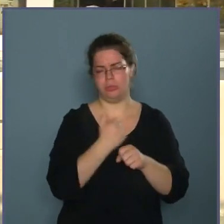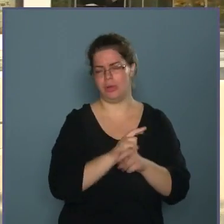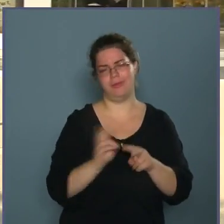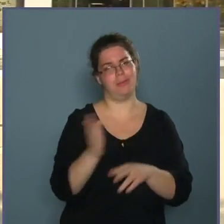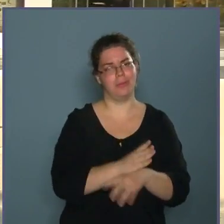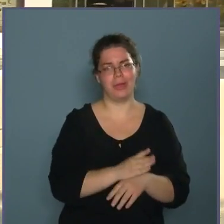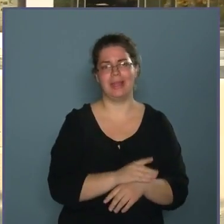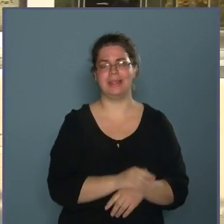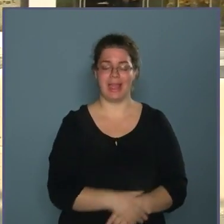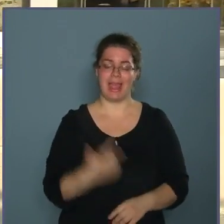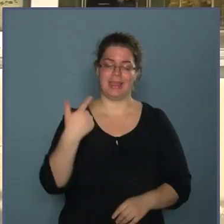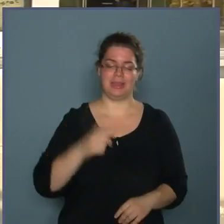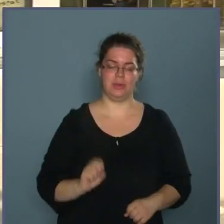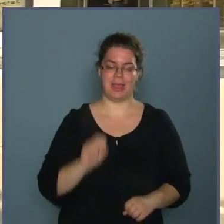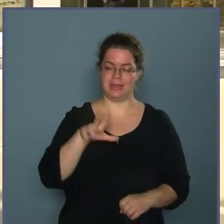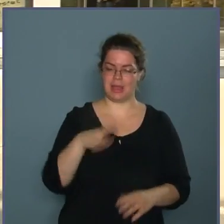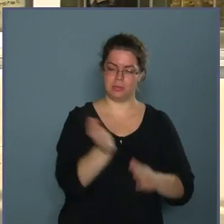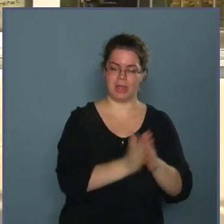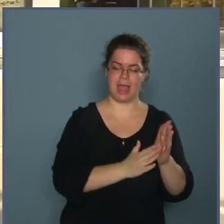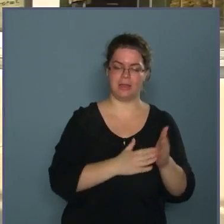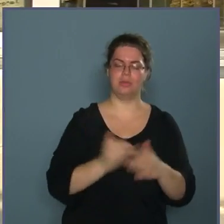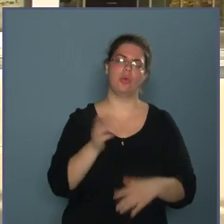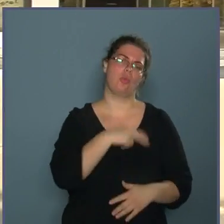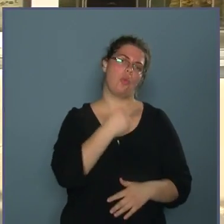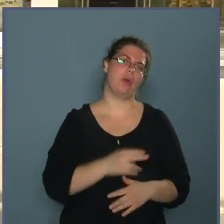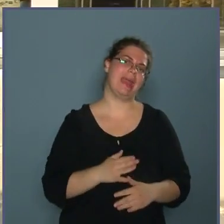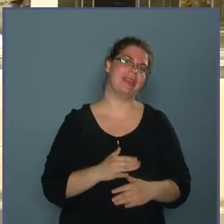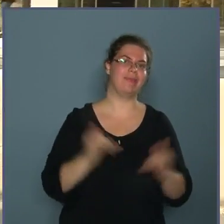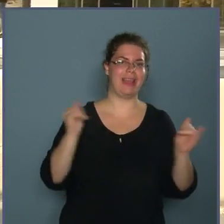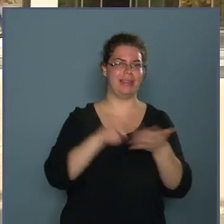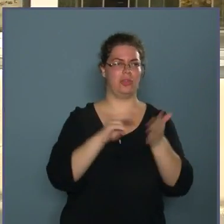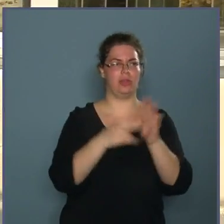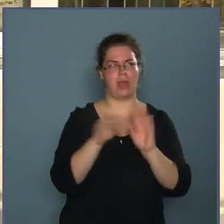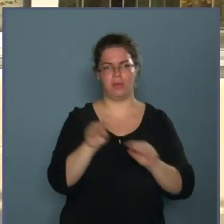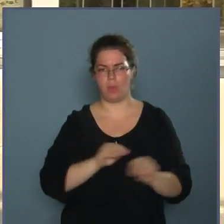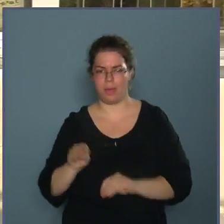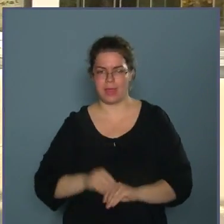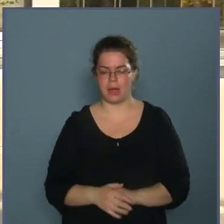mögötte. 2013-ban elkezdtük a kórház fejlesztési tervét összerakni.